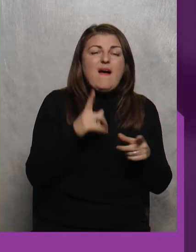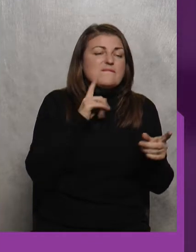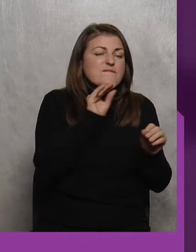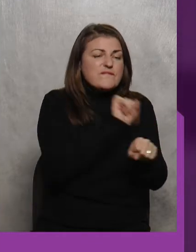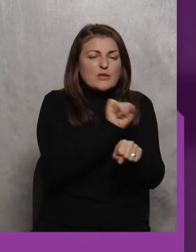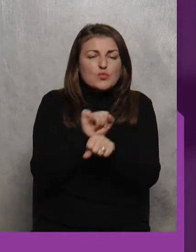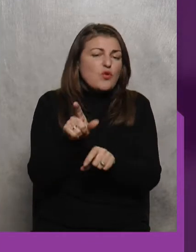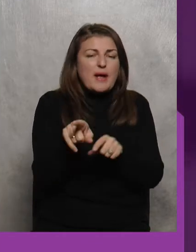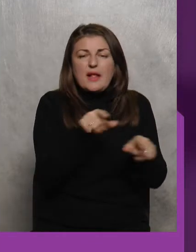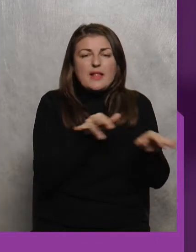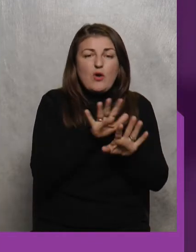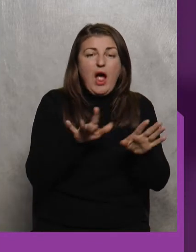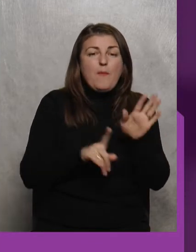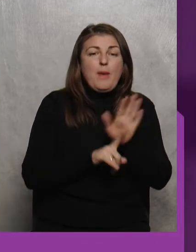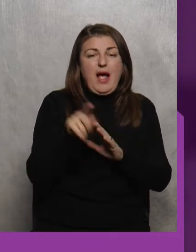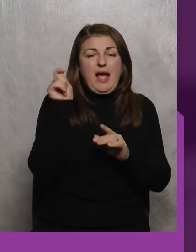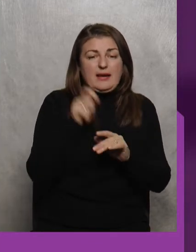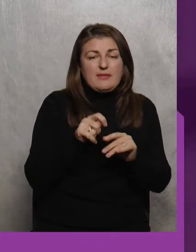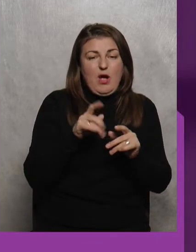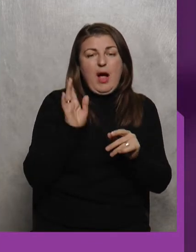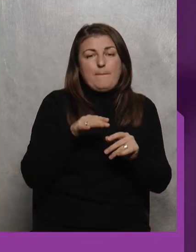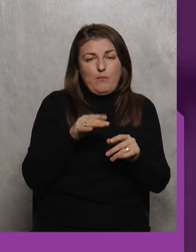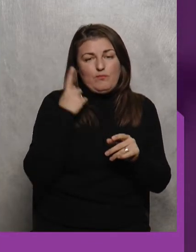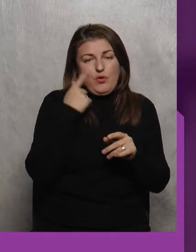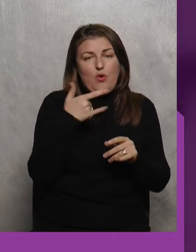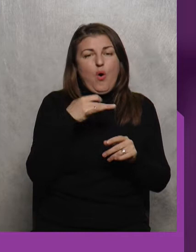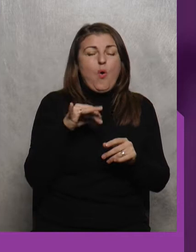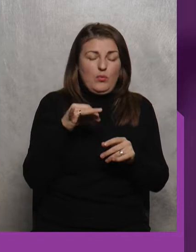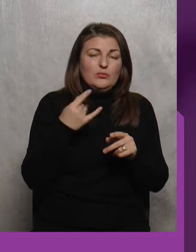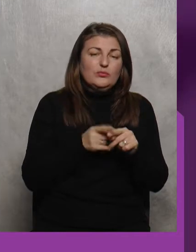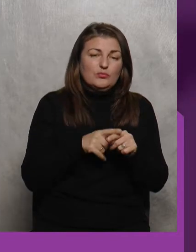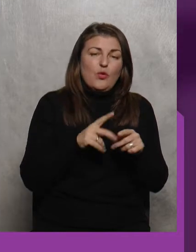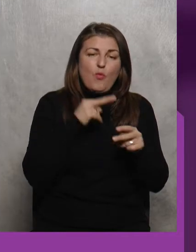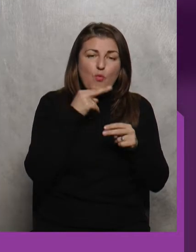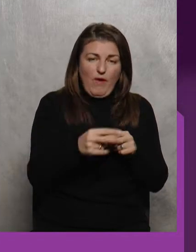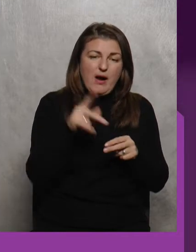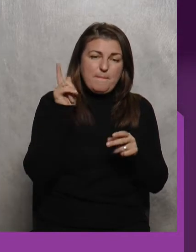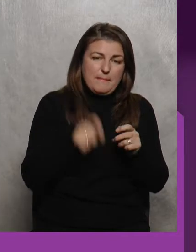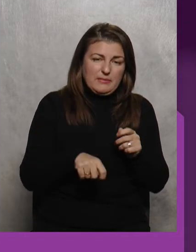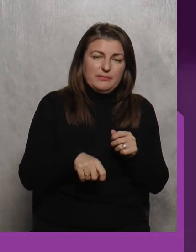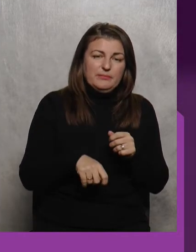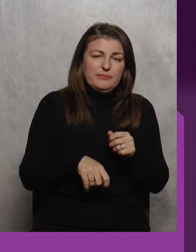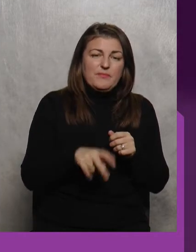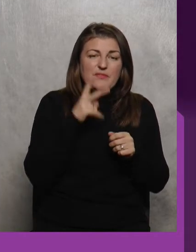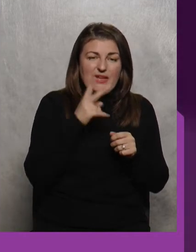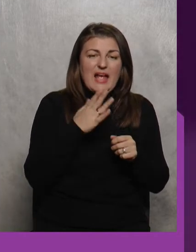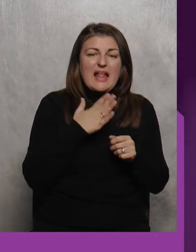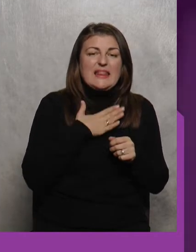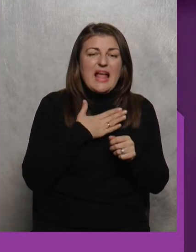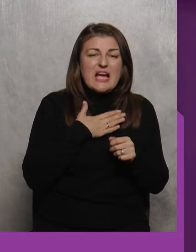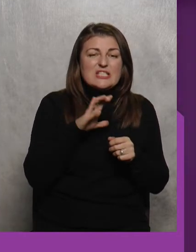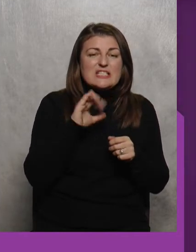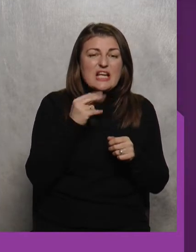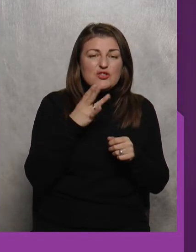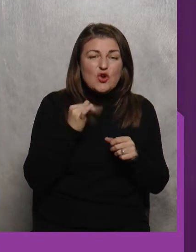не рухались, і потім дає команду «Ready», і потім команду «Гов». Це увага, марш, «Ready», «Гов», і бачите, наш